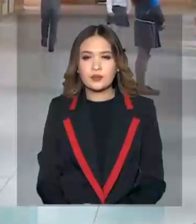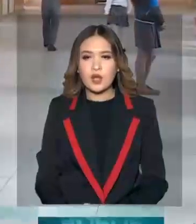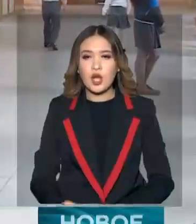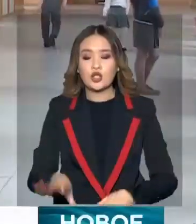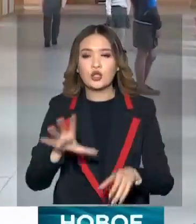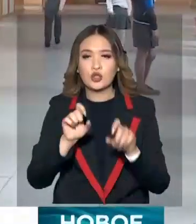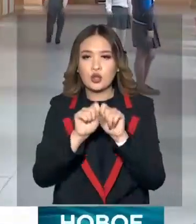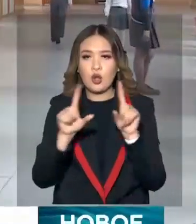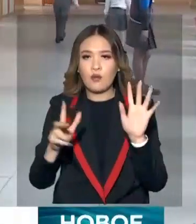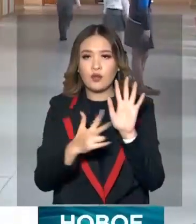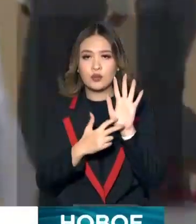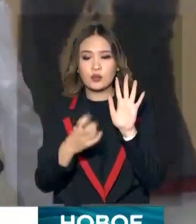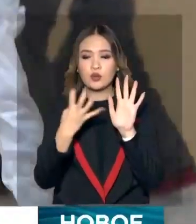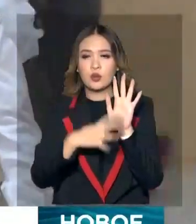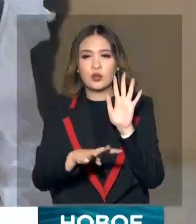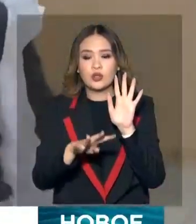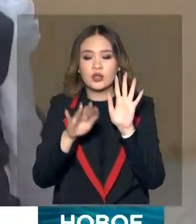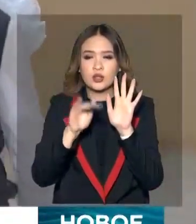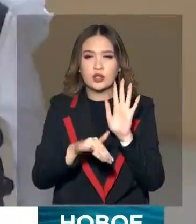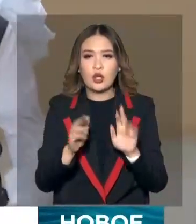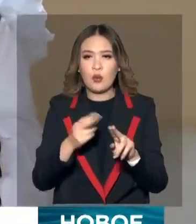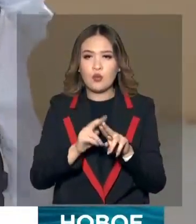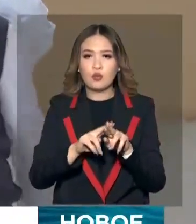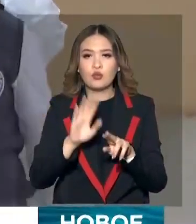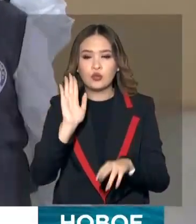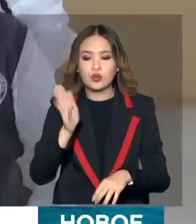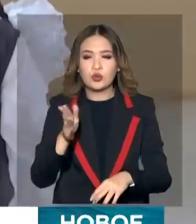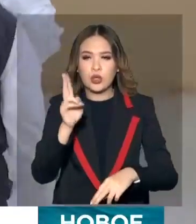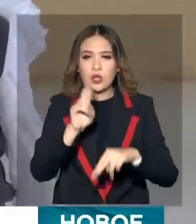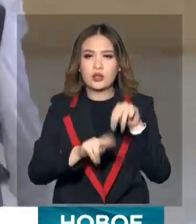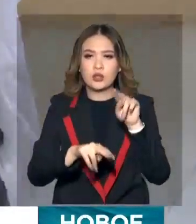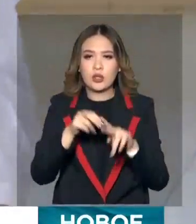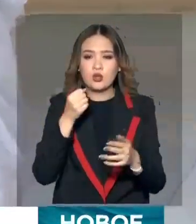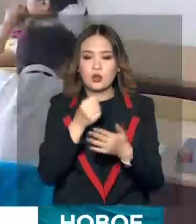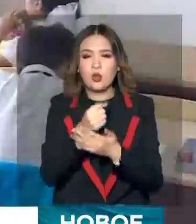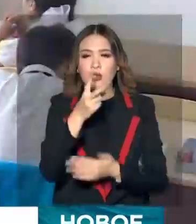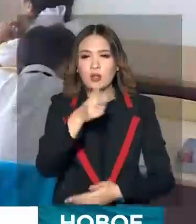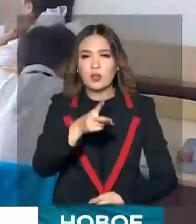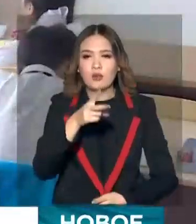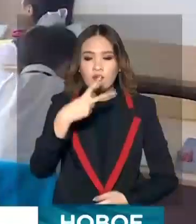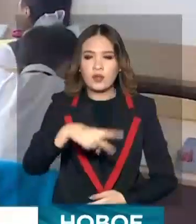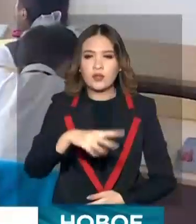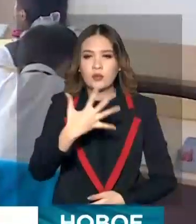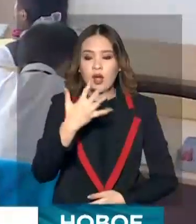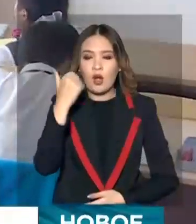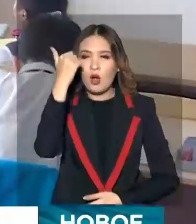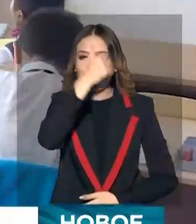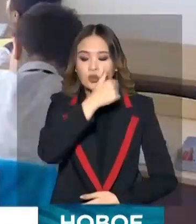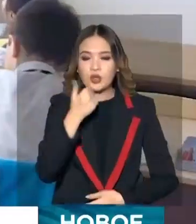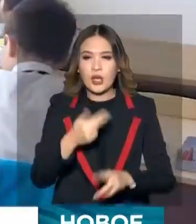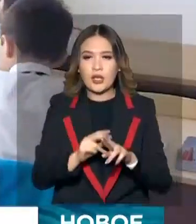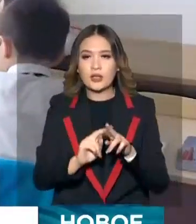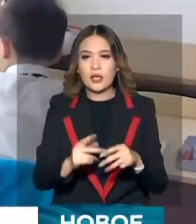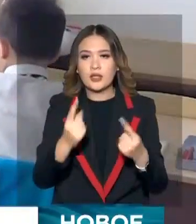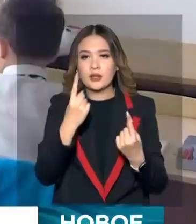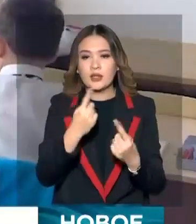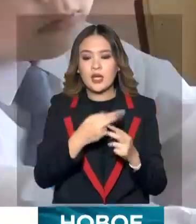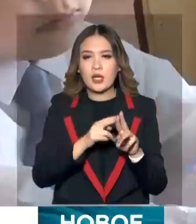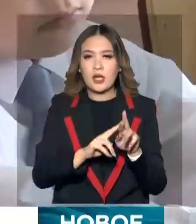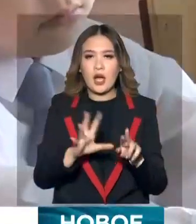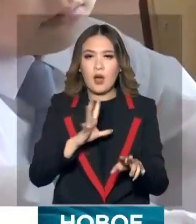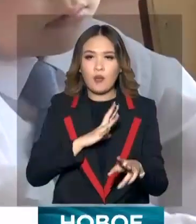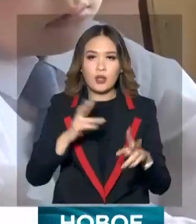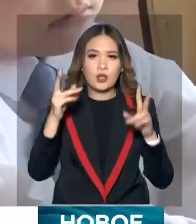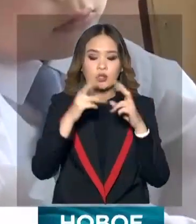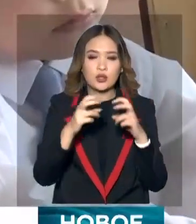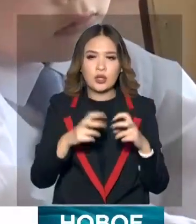Школы на 840 тысяч мест построят по всей стране до 2025 года. Да еще и с применением единого стандарта, как